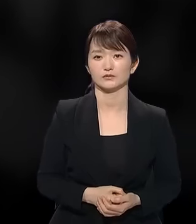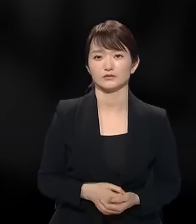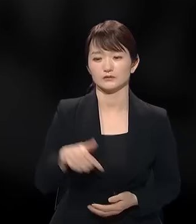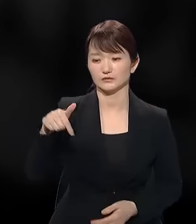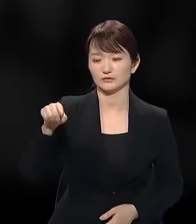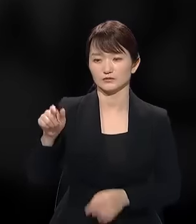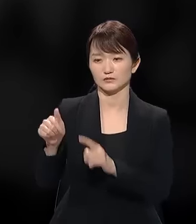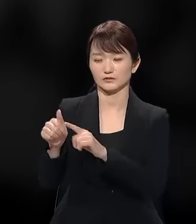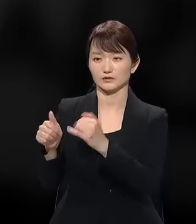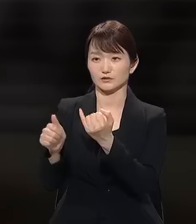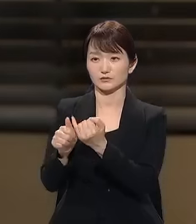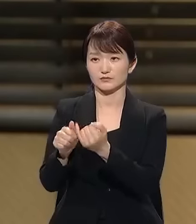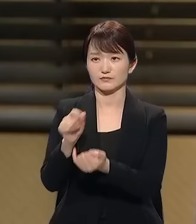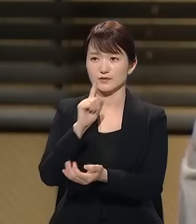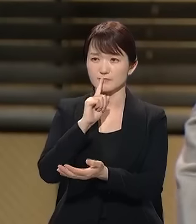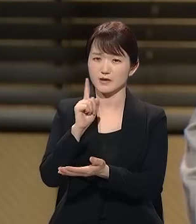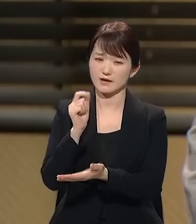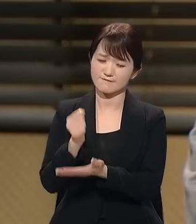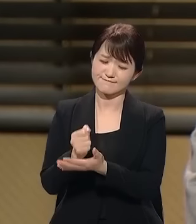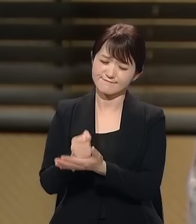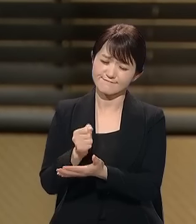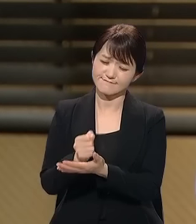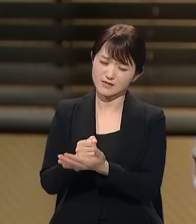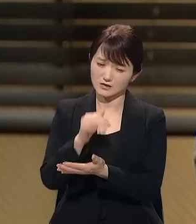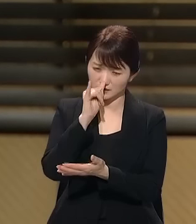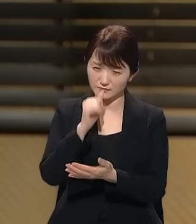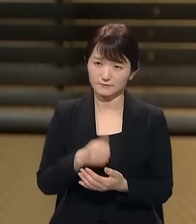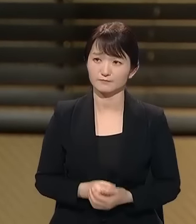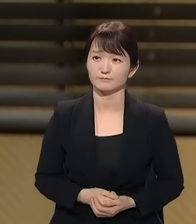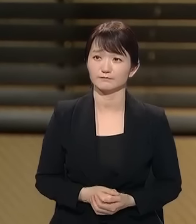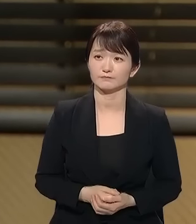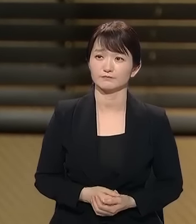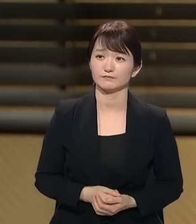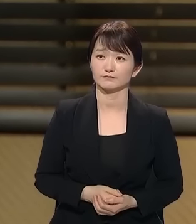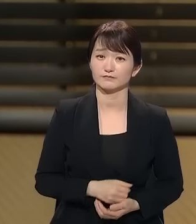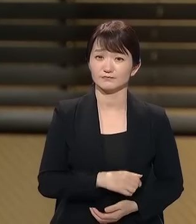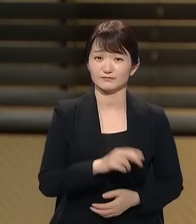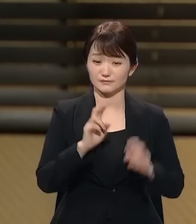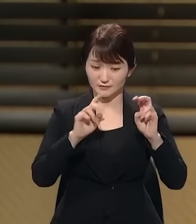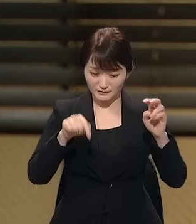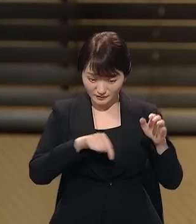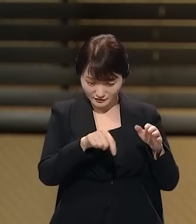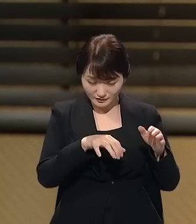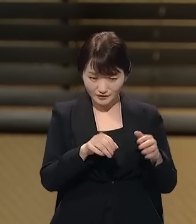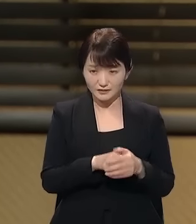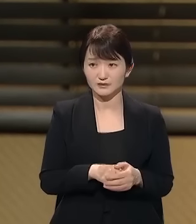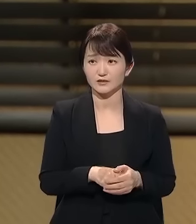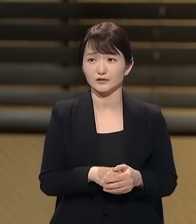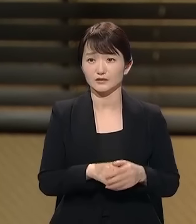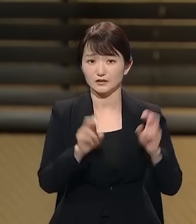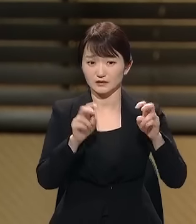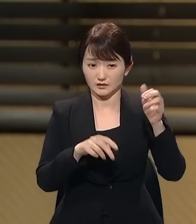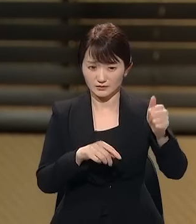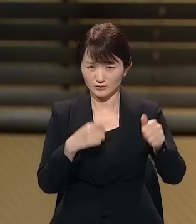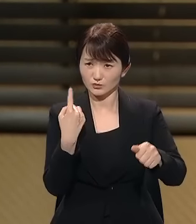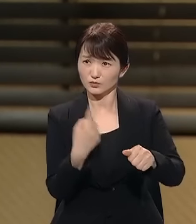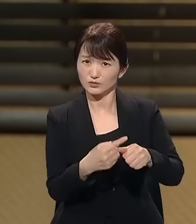대한 험담들도 하지 않겠습니까? 당연하죠. 당연히 뭐 회사에서도 위에 욕하고 막 하잖아요. 사장 욕하는 재미로 회사 다니는 건데.